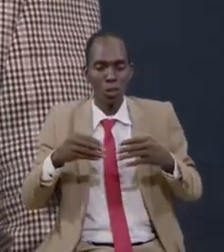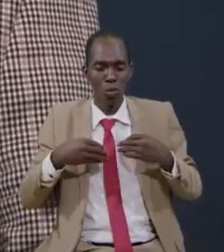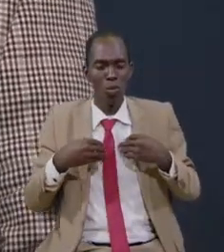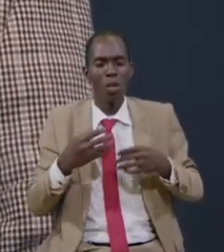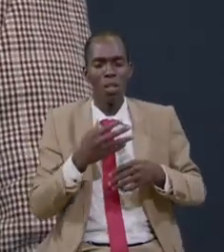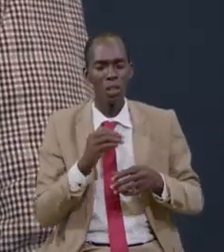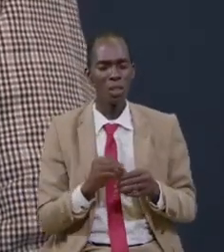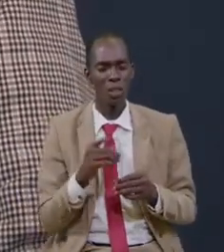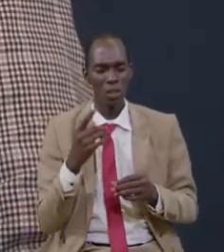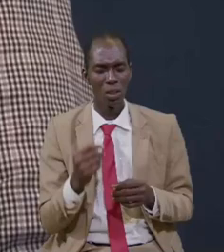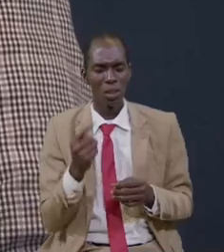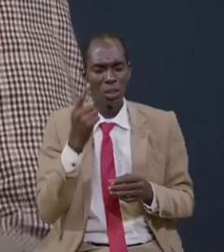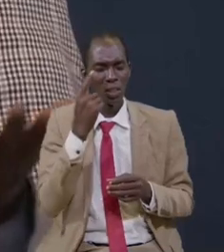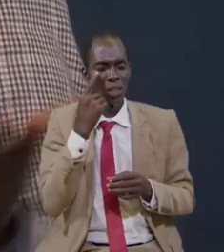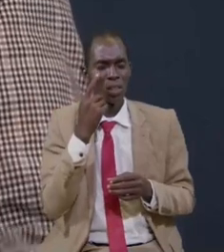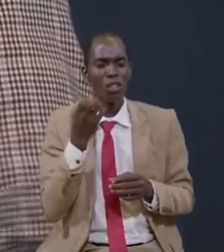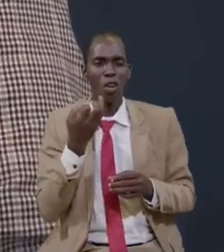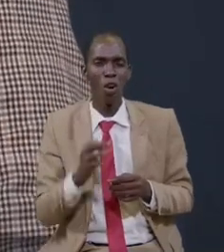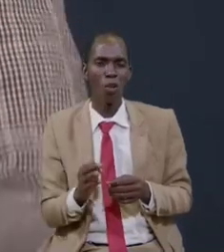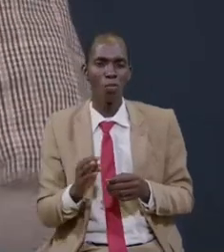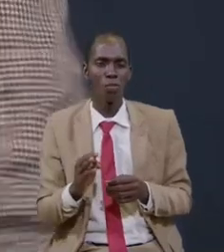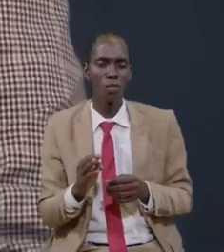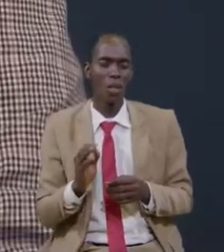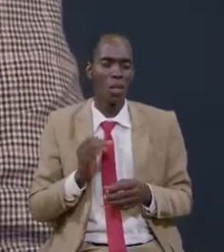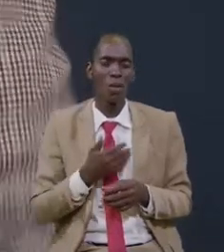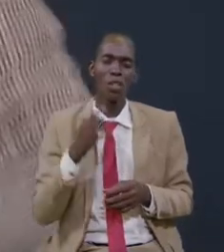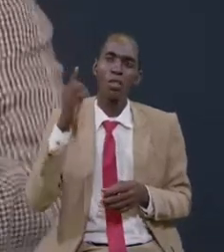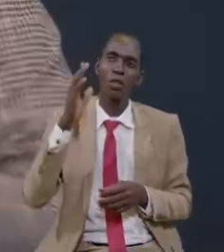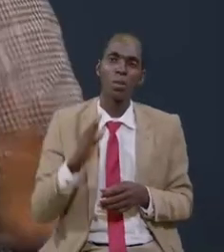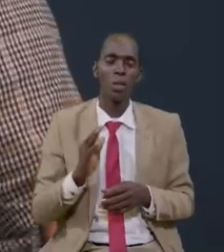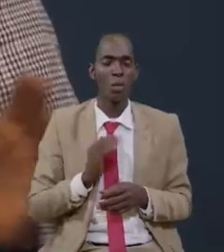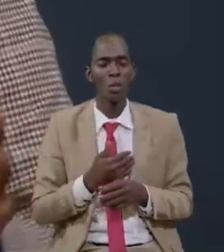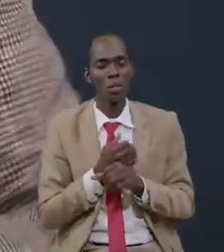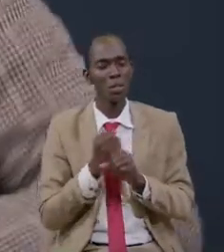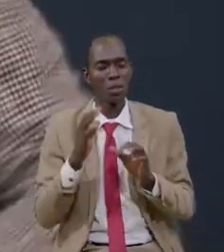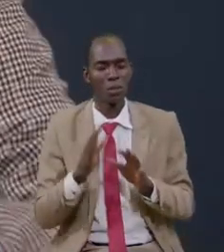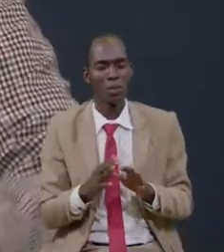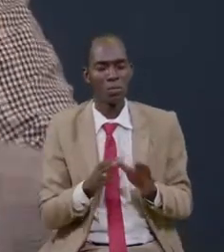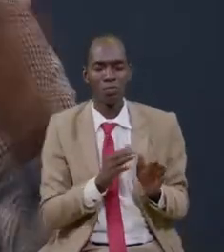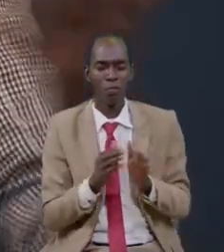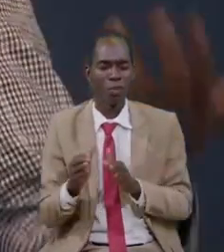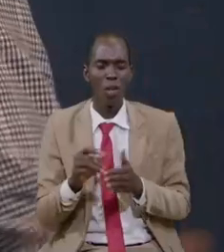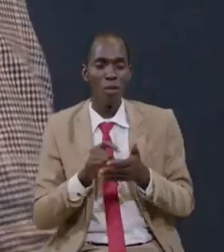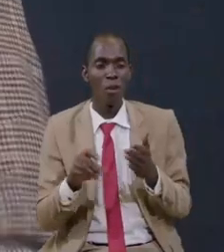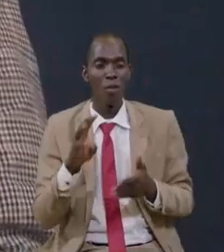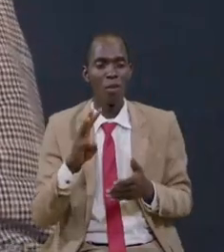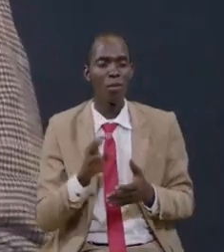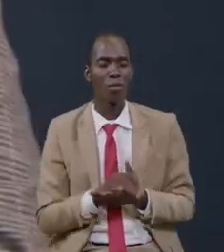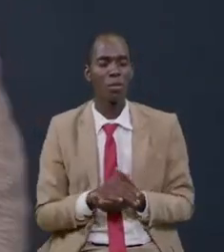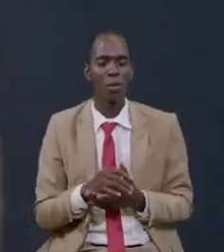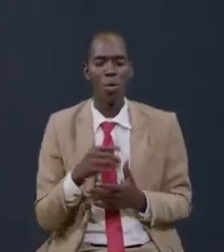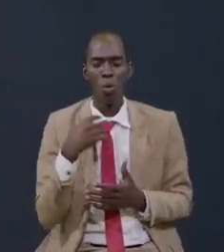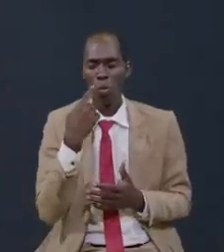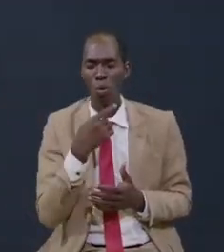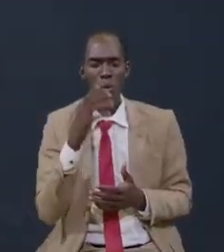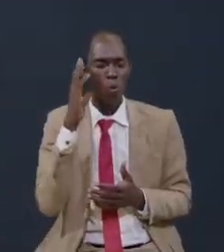Cela est bon et agréable devant Dieu notre Sauveur. Dieu notre Sauveur, verset 4. Qui veut que tous les